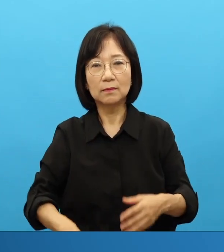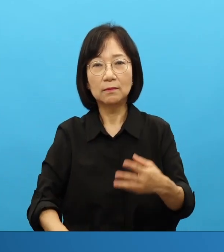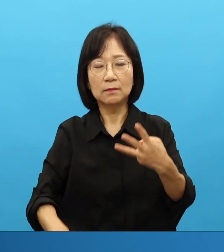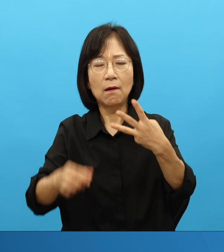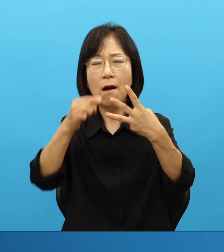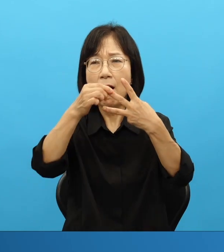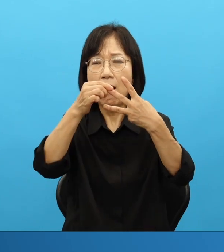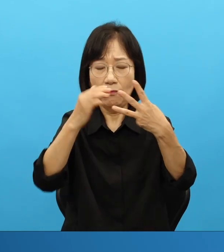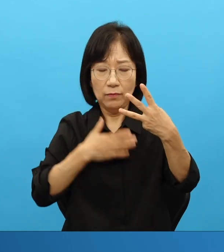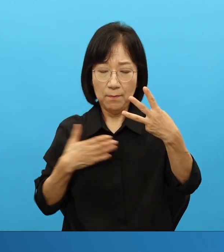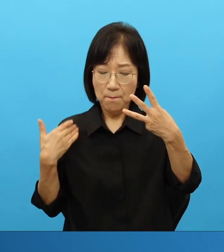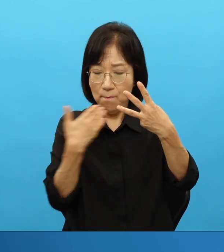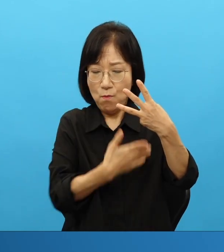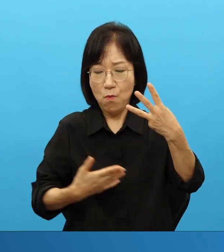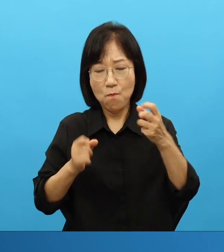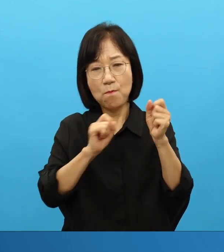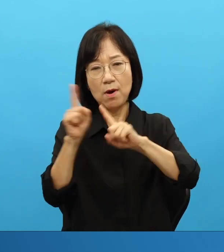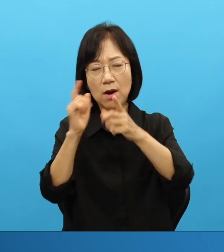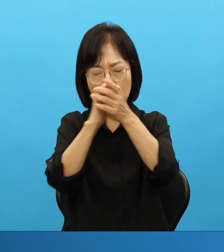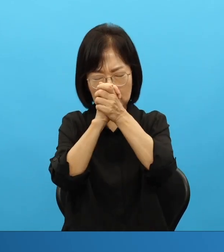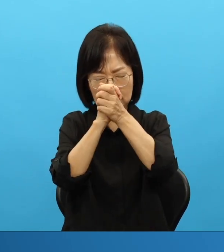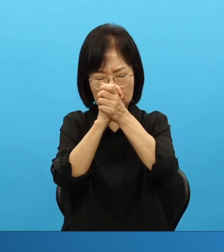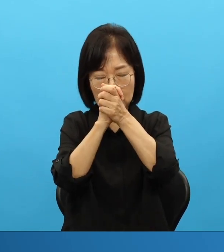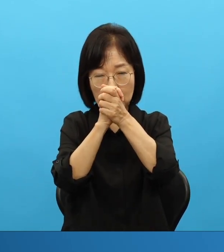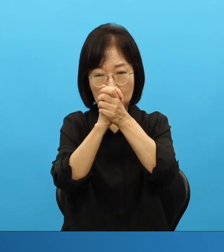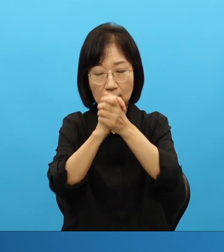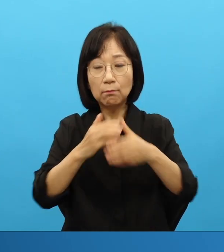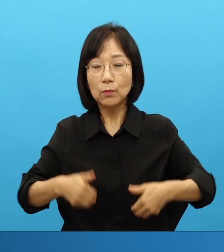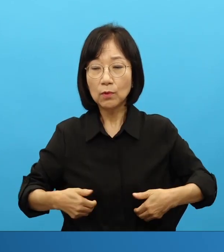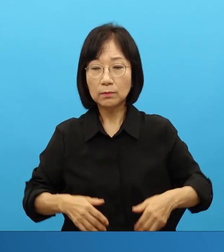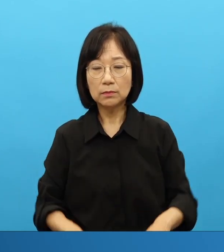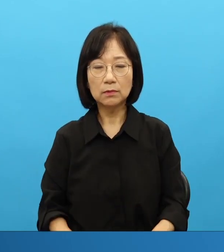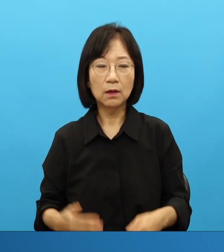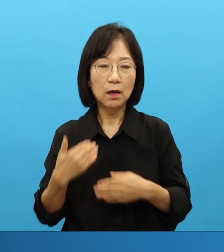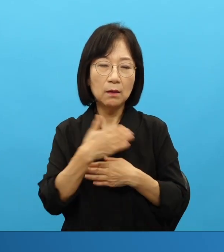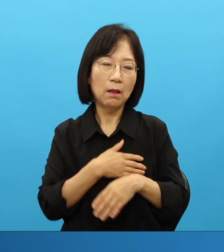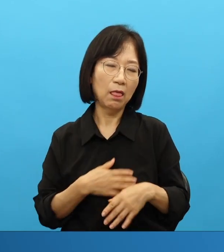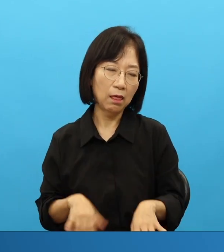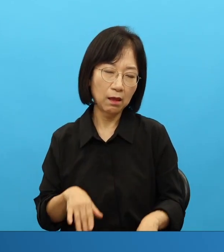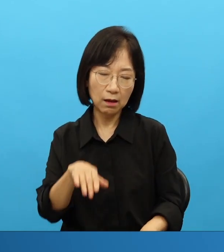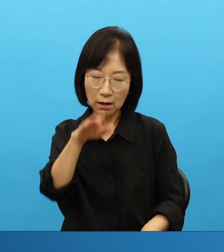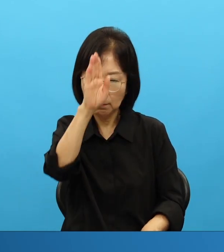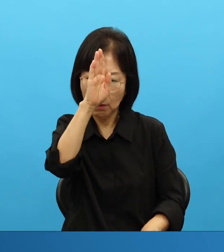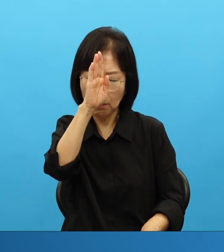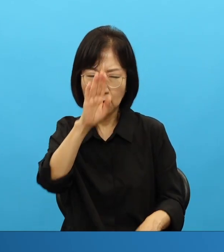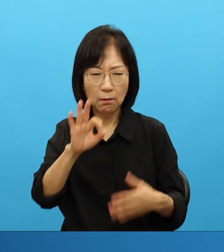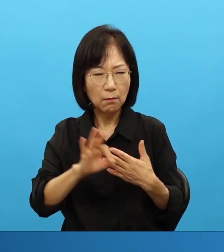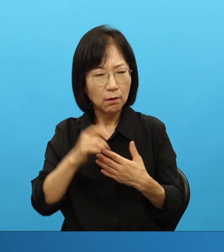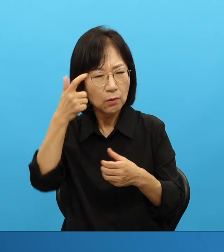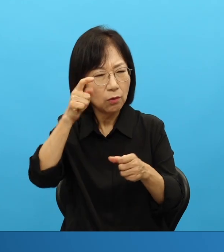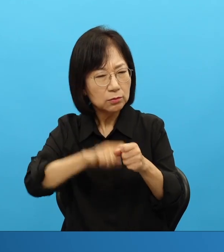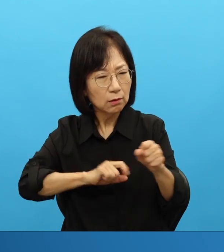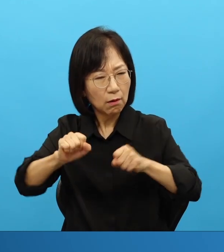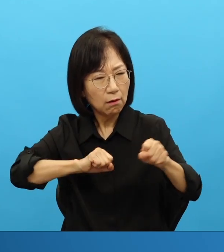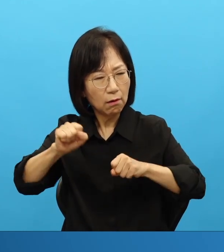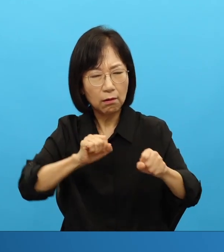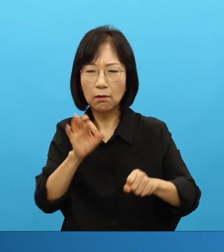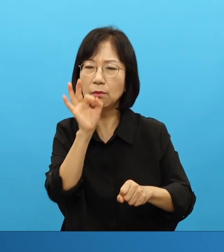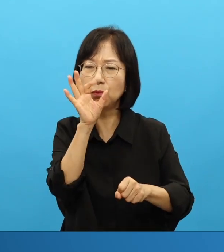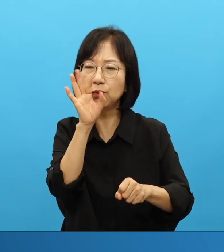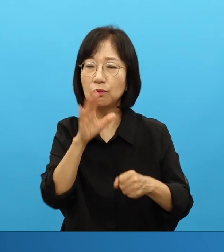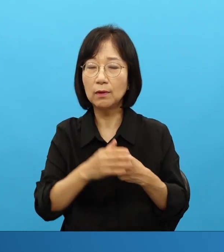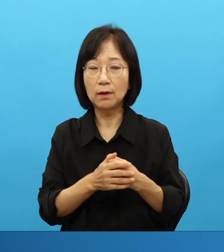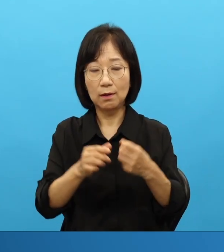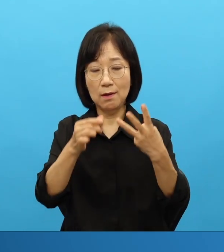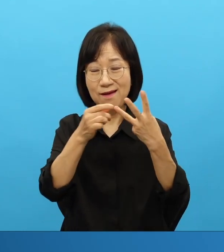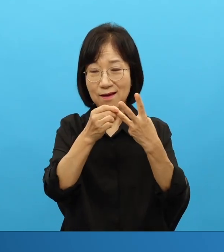prayer. 몸도 살려야 돼요. You must also restore your 몸에 힘 physical 없으면 health. 영적인 거 할 수가 없어요. If your physical body has no strength, you can't do any of the 그리고 여러분 spiritual 갈때 things. 현장